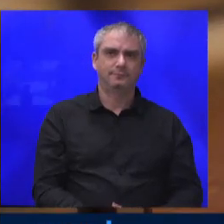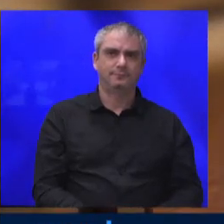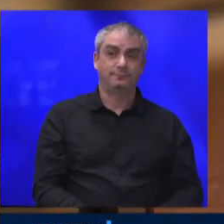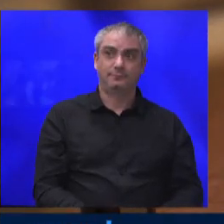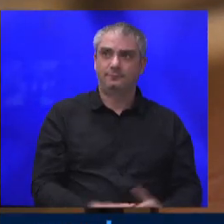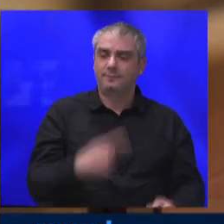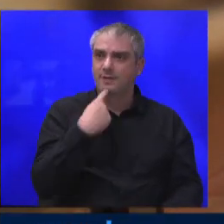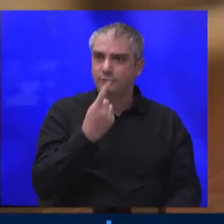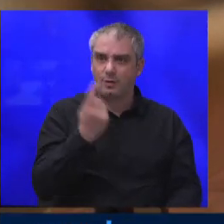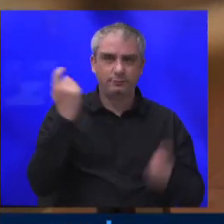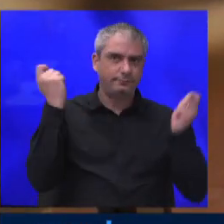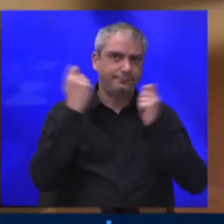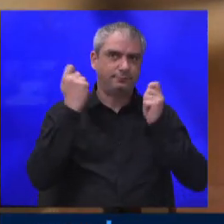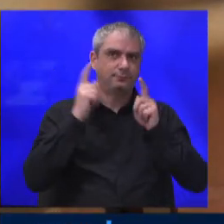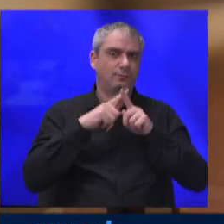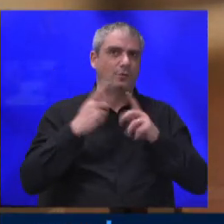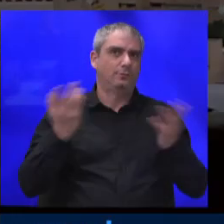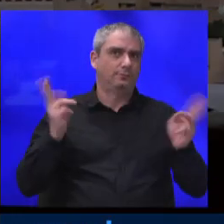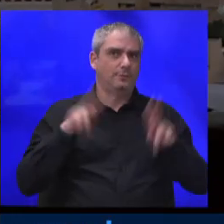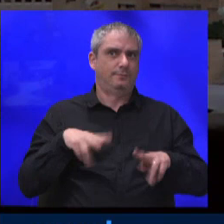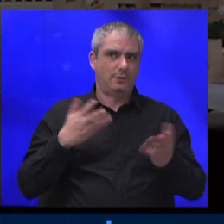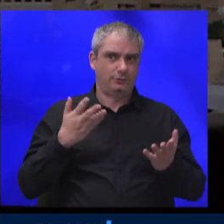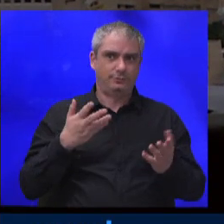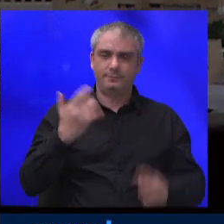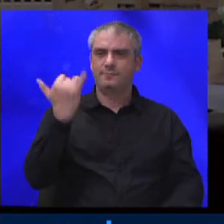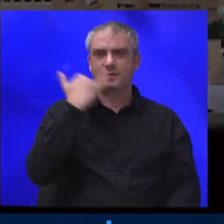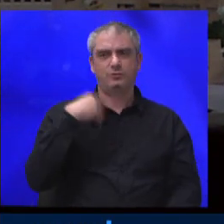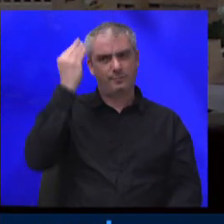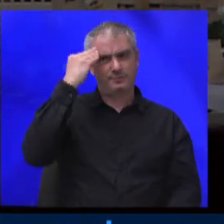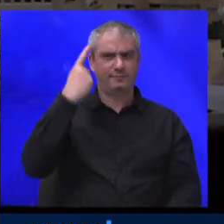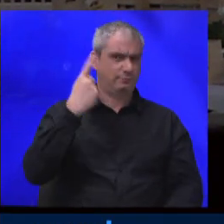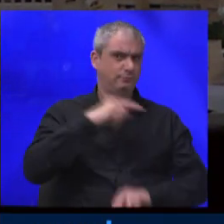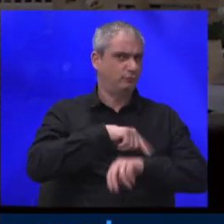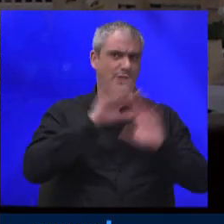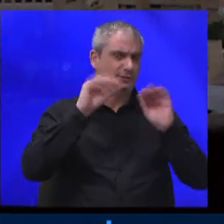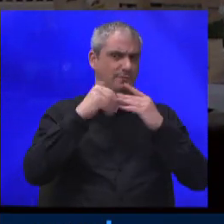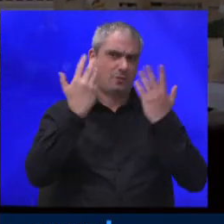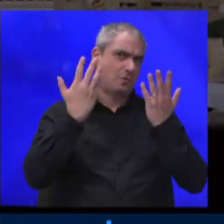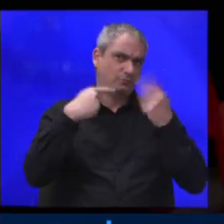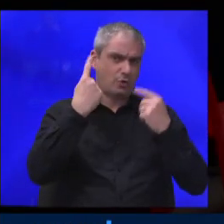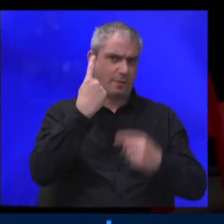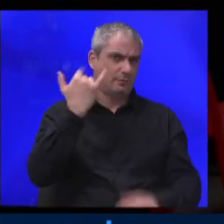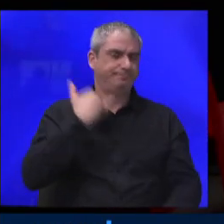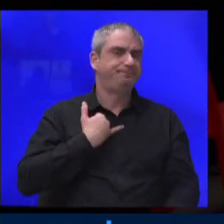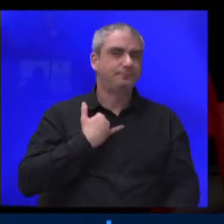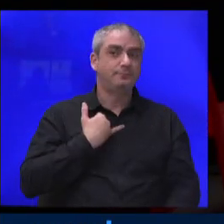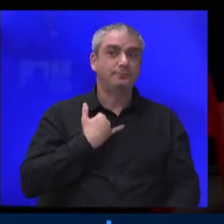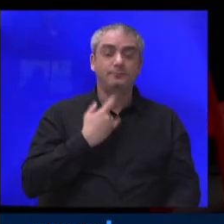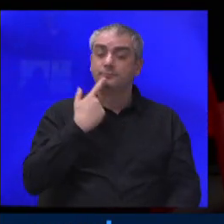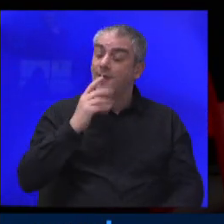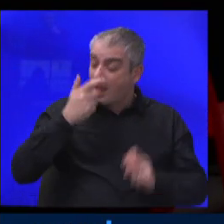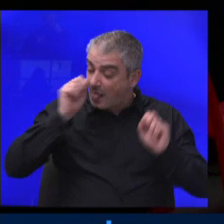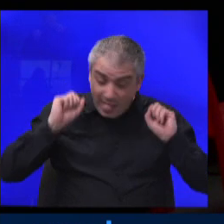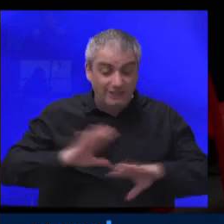הבשורה נחתה עליהן כרם ביום בהיר. התקשרו אליהם מהבית ספר, שעצר בבוקר, באחד הימים, לעזוב את הכל